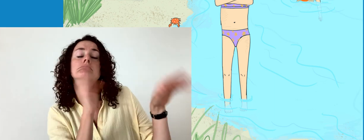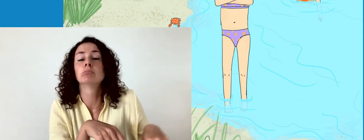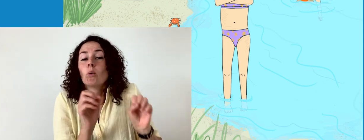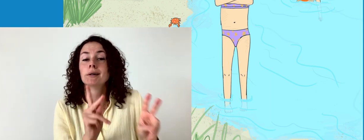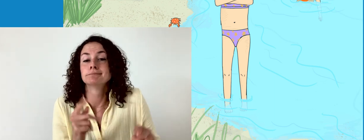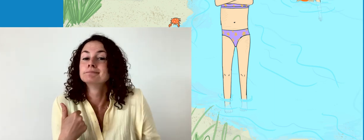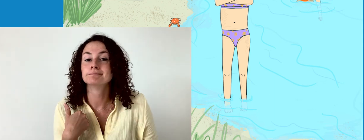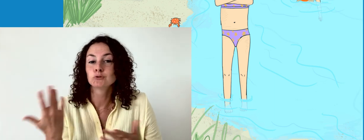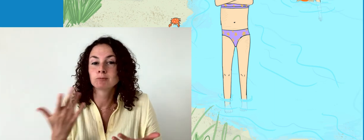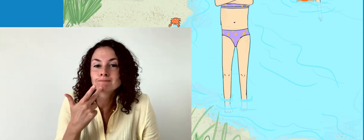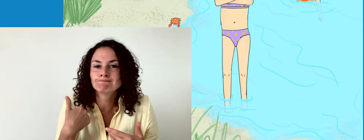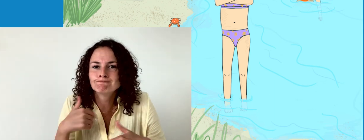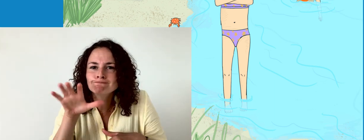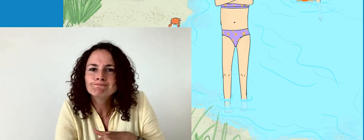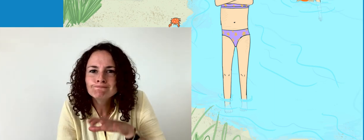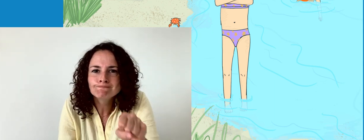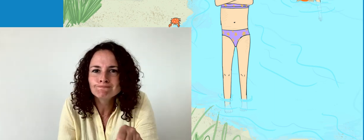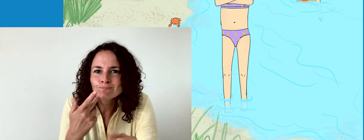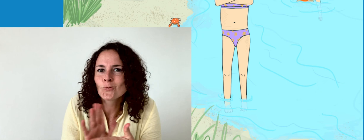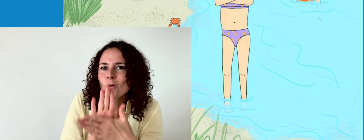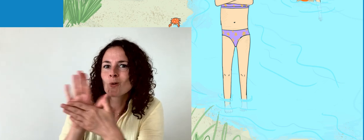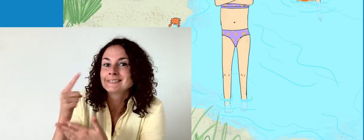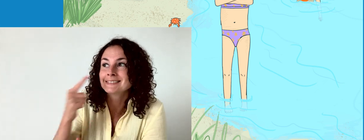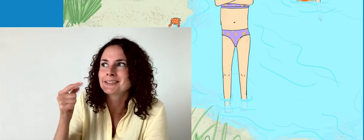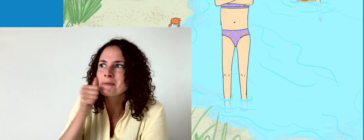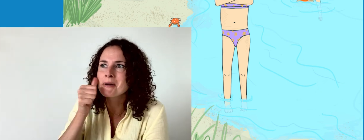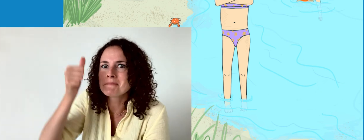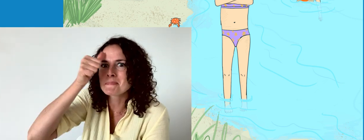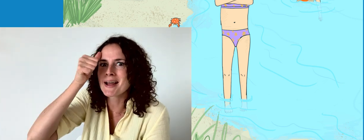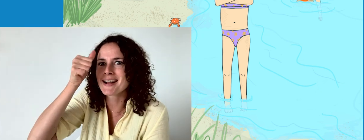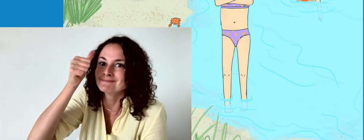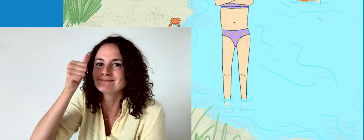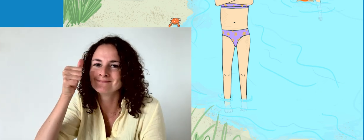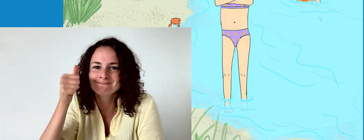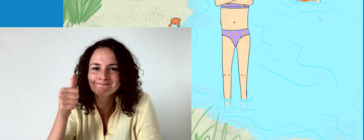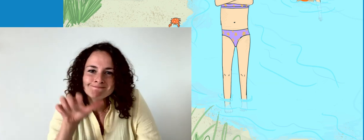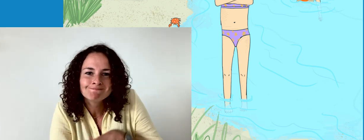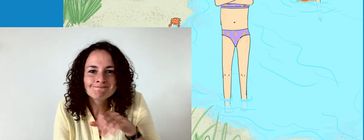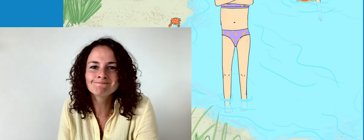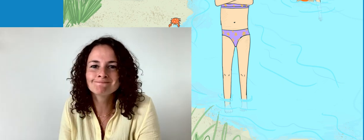Oké, dan ga ik er een vangen Om te laten zien aan mama en papa Zegt Mare